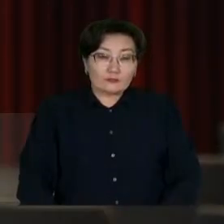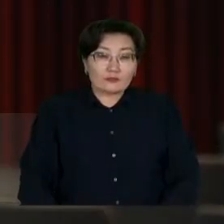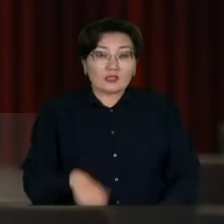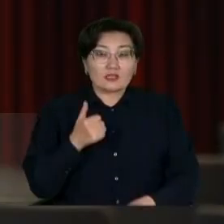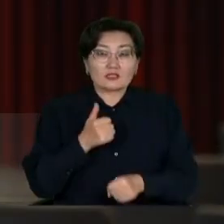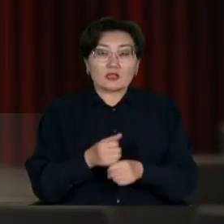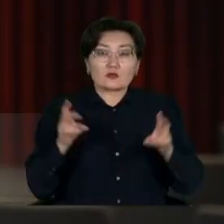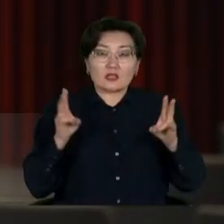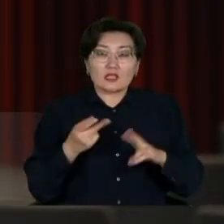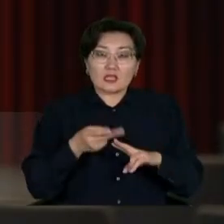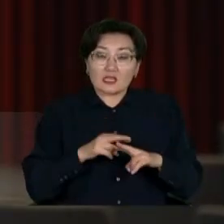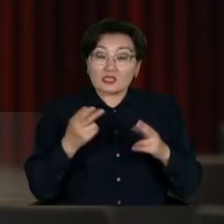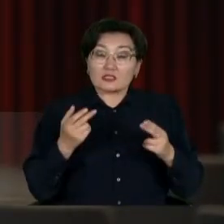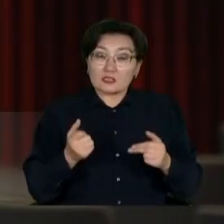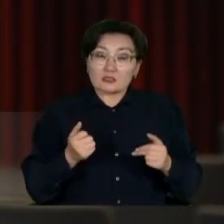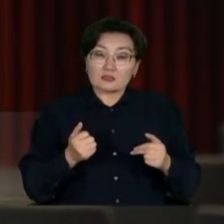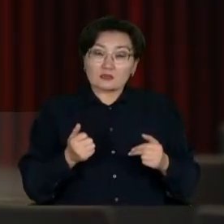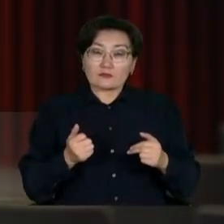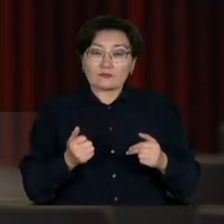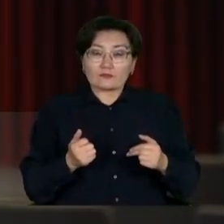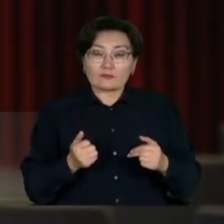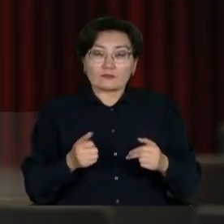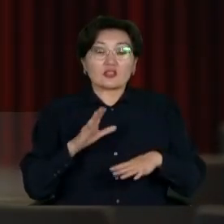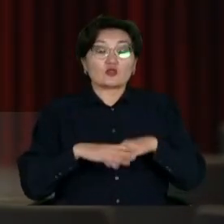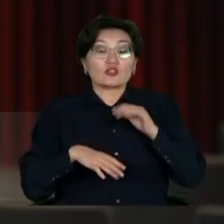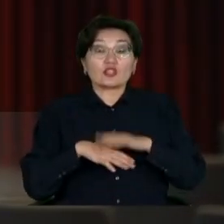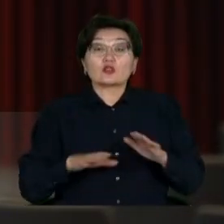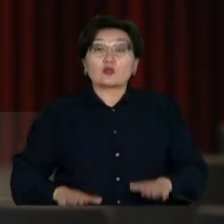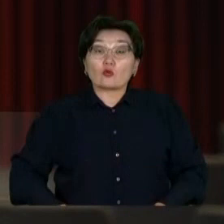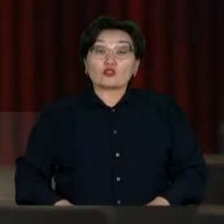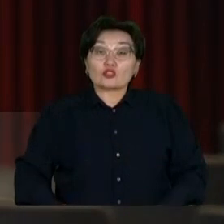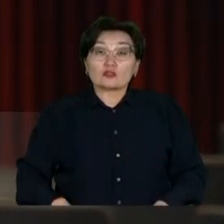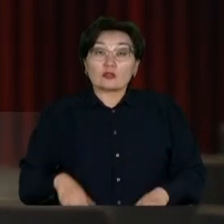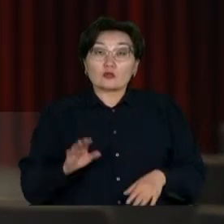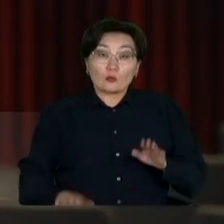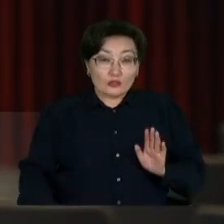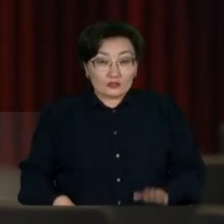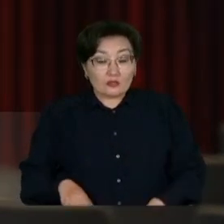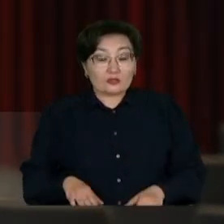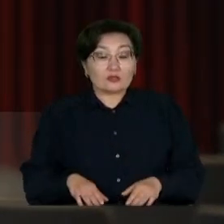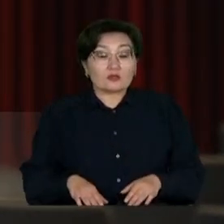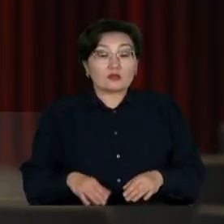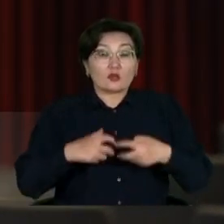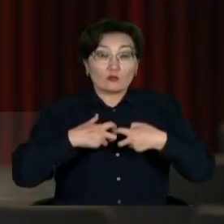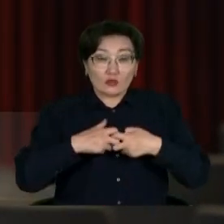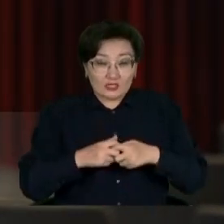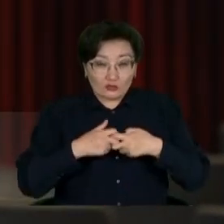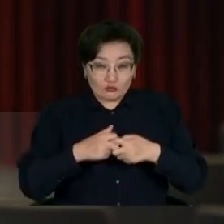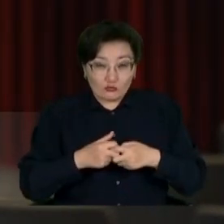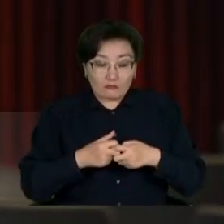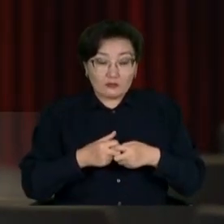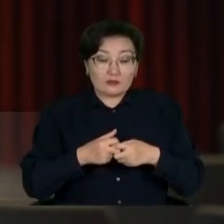Основные травмы – это, конечно, конечности. Это ноги, то есть это голеностоп. Вот, так